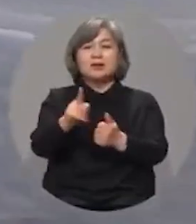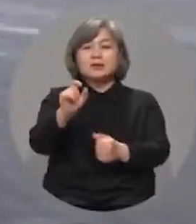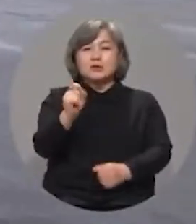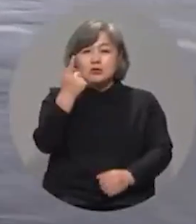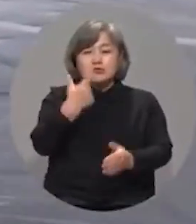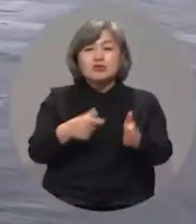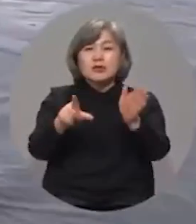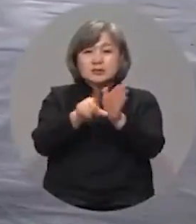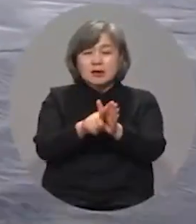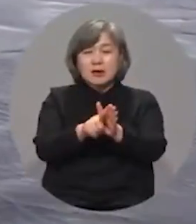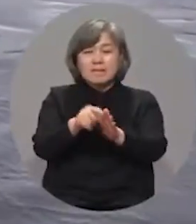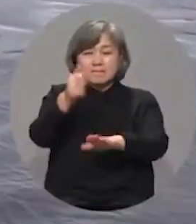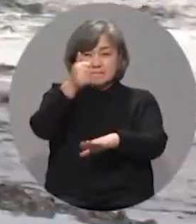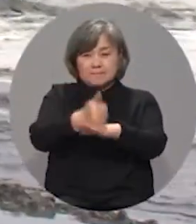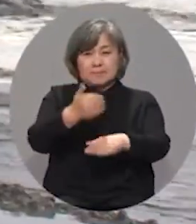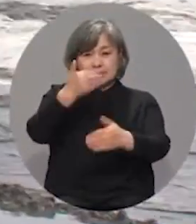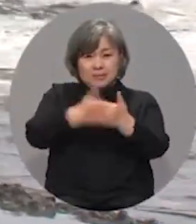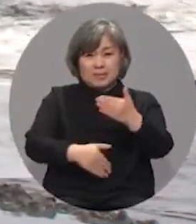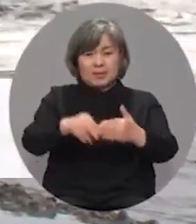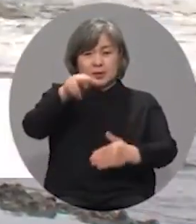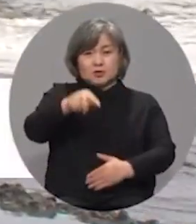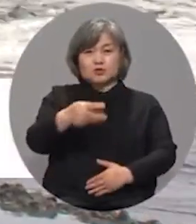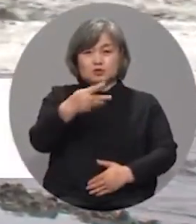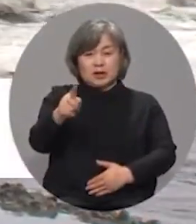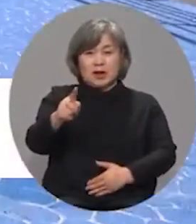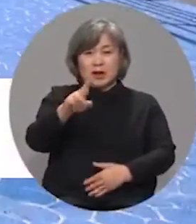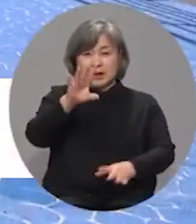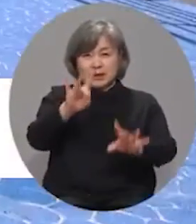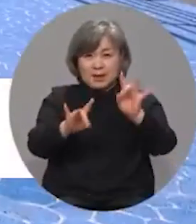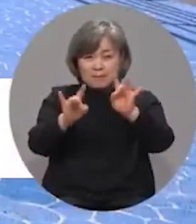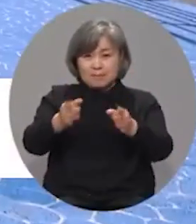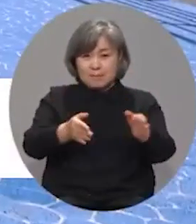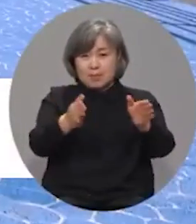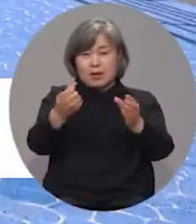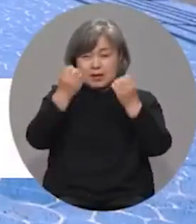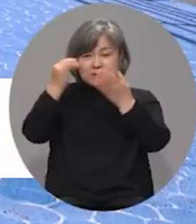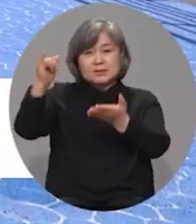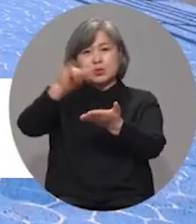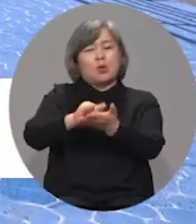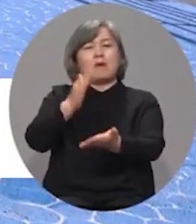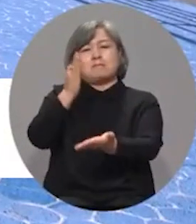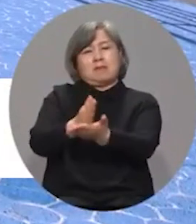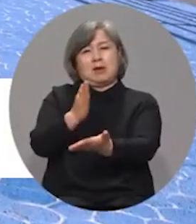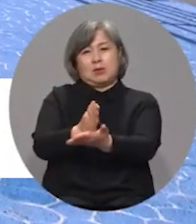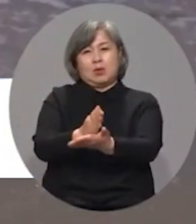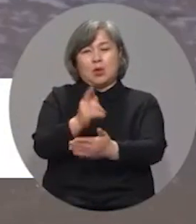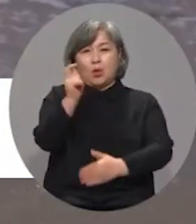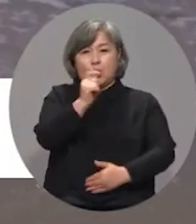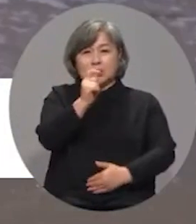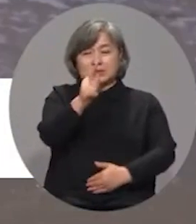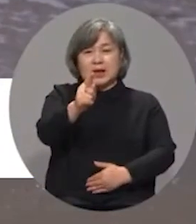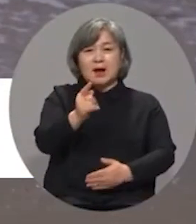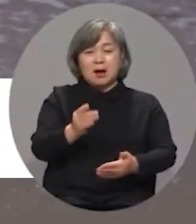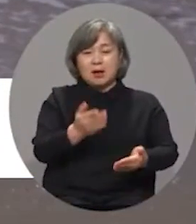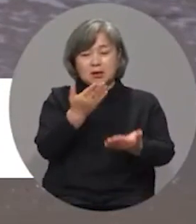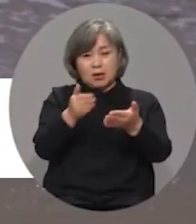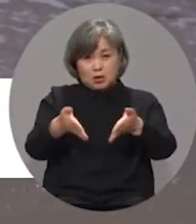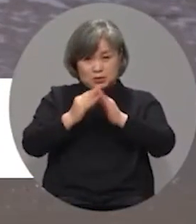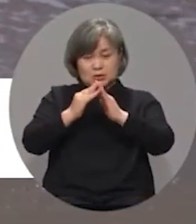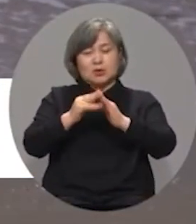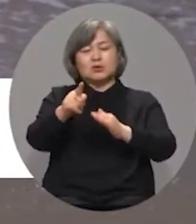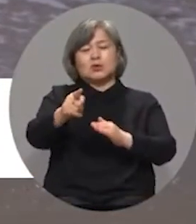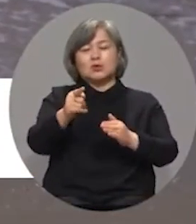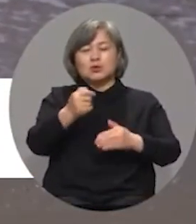새만금의 마지막으로 남은 수학의 벌의 예정된 신공을 백지화하고 부안 고창 놀 대교 건설 도 신중해야 한다고